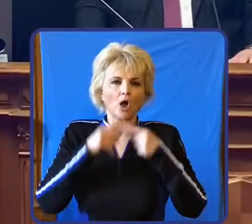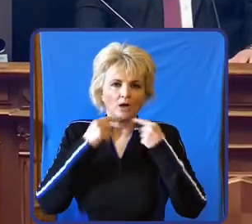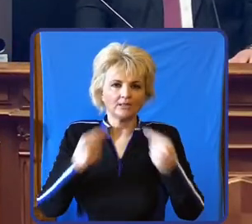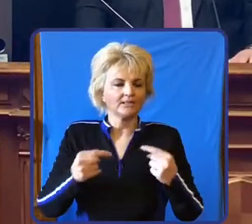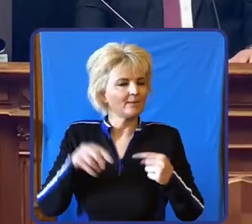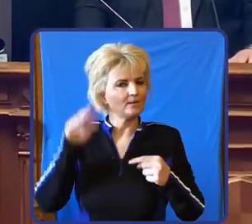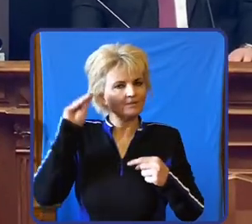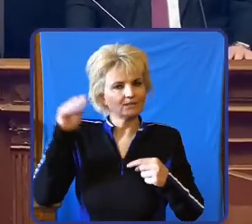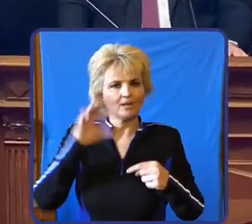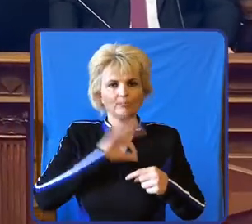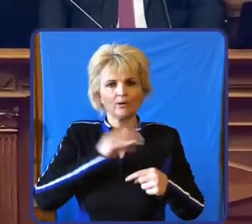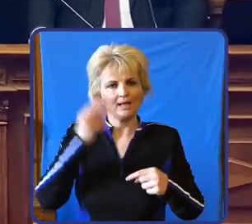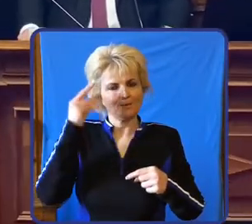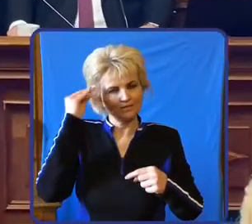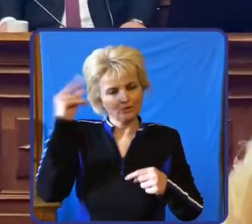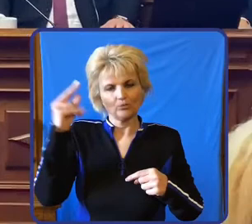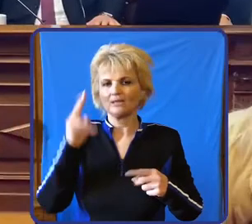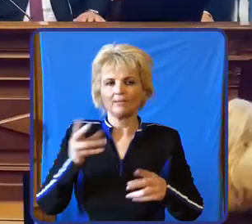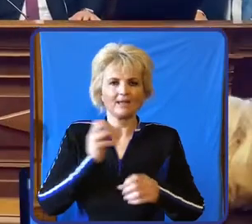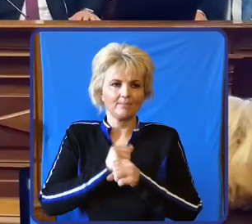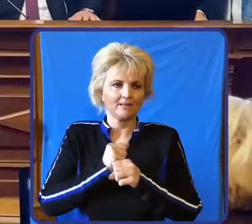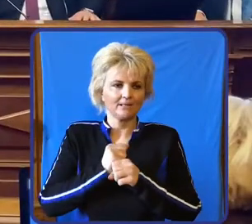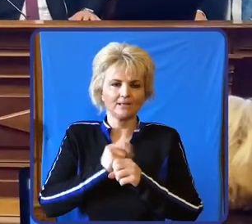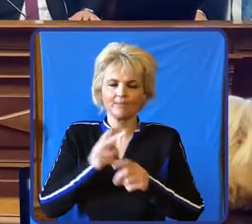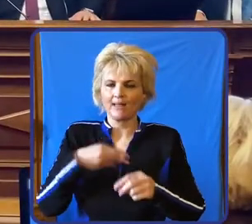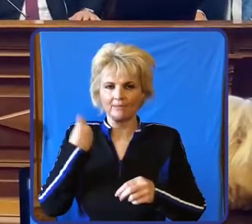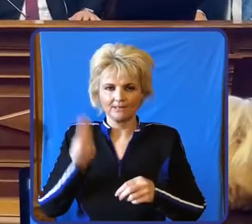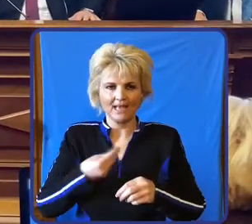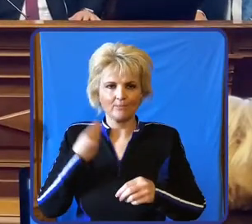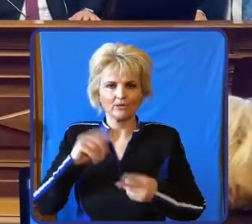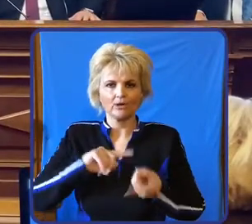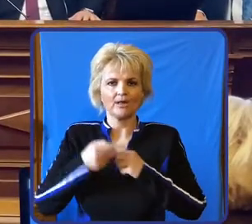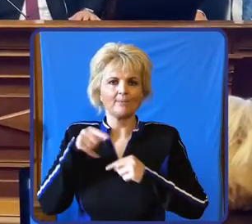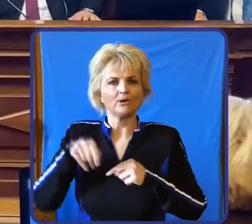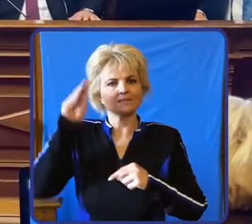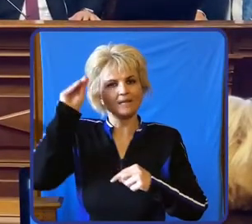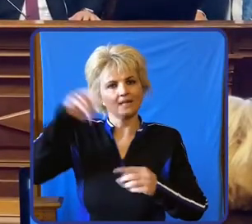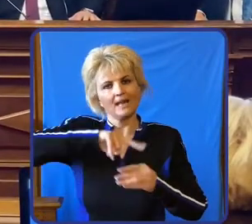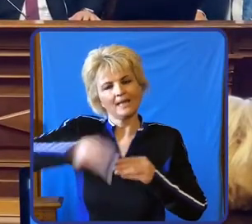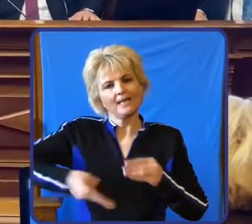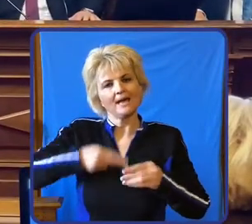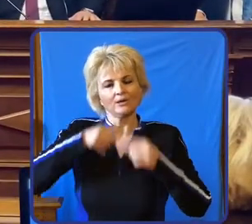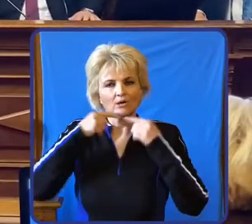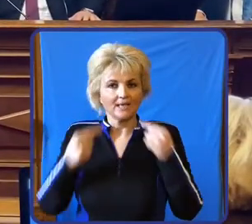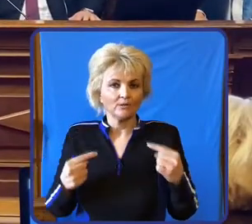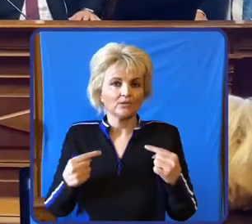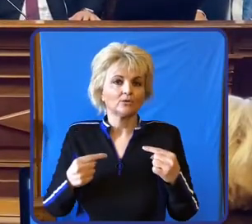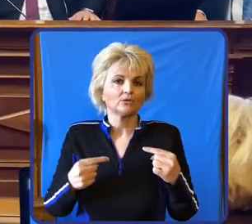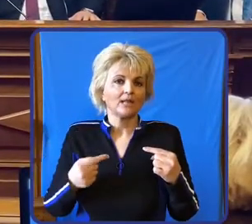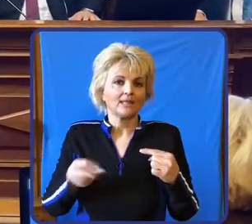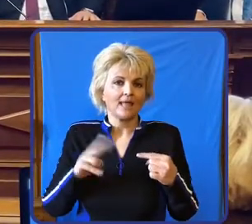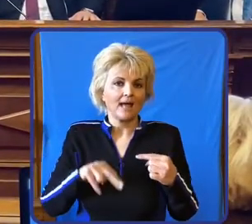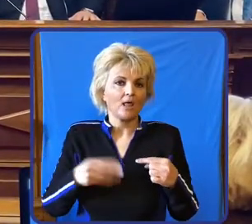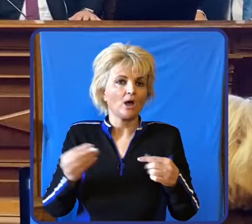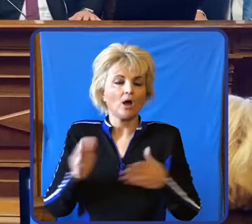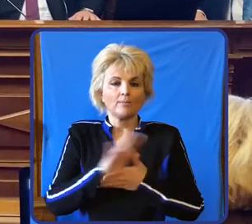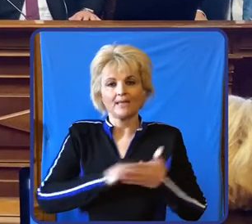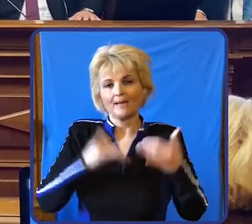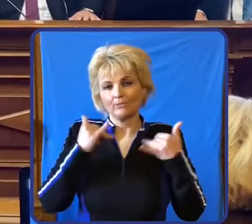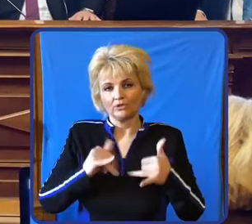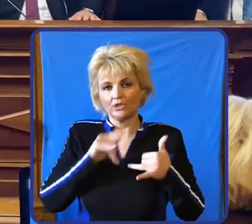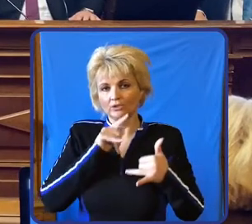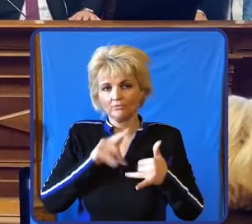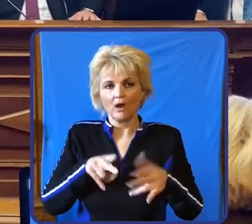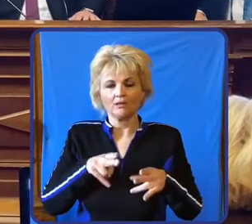jelenti, hogy a polgármesternek nem kell ezt betartania, vagy nem kell róla számot adnia, hanem azt jelenti, hogy a lejárt határozatoknál, aminél most is van majd a